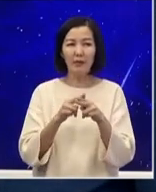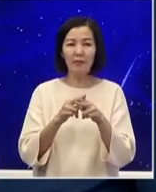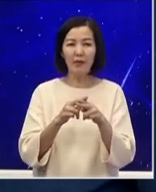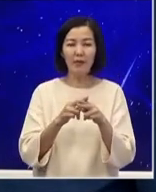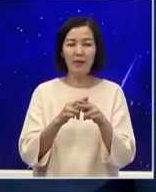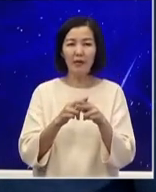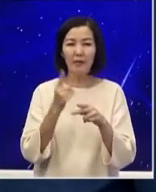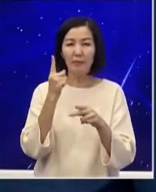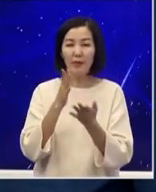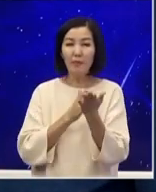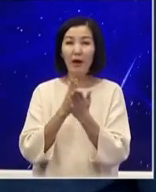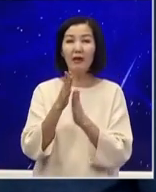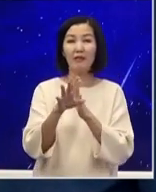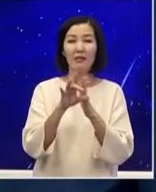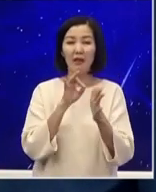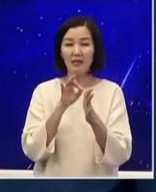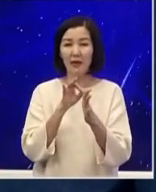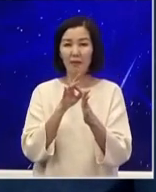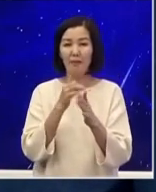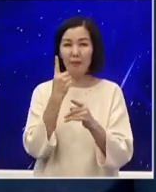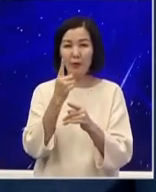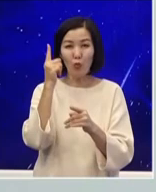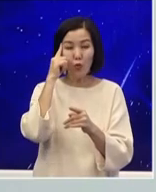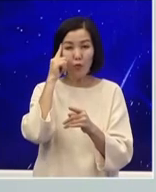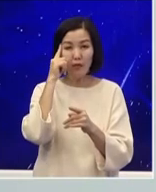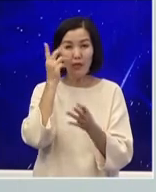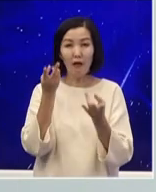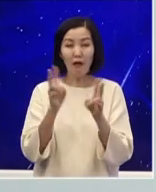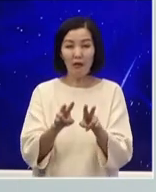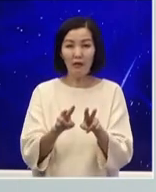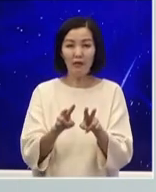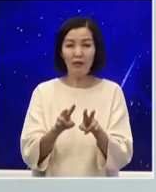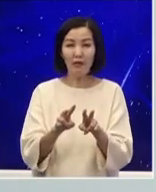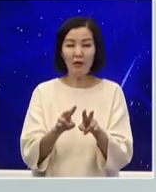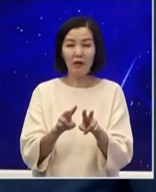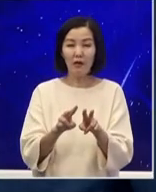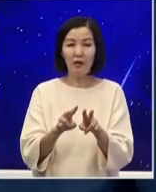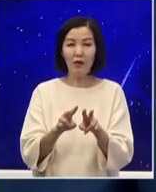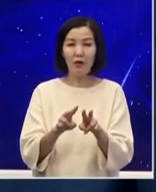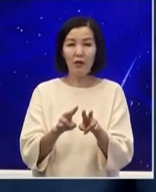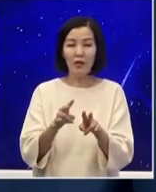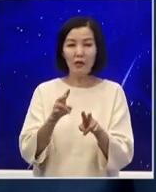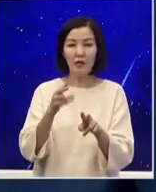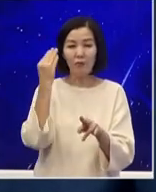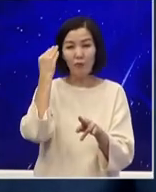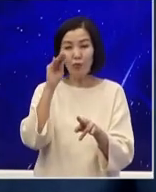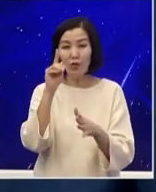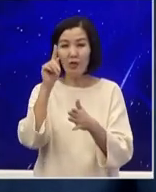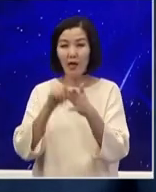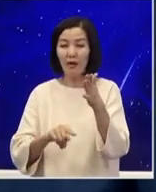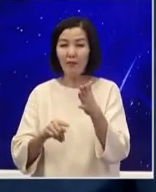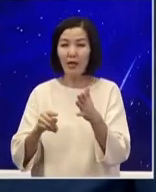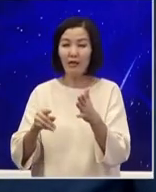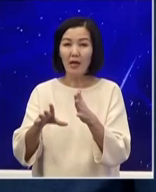бағытты, сол бір көз қараста ғана болып қалып қойған. Бұларды алып шығып, осындай білім ордаларын алып келу, бұл